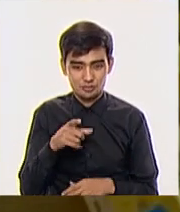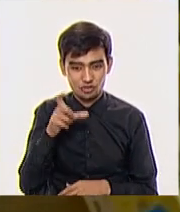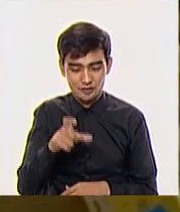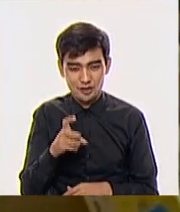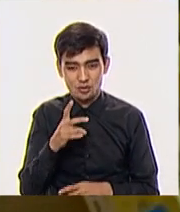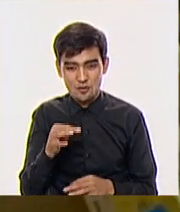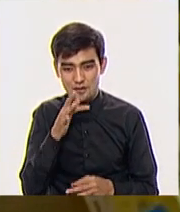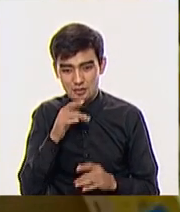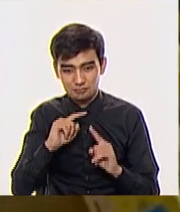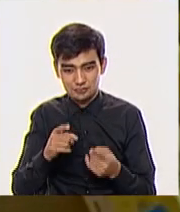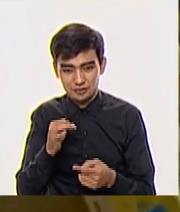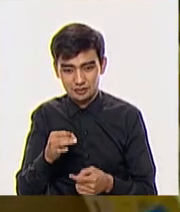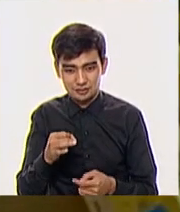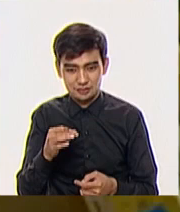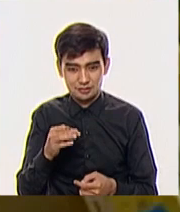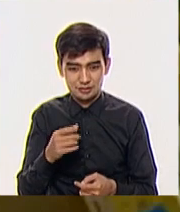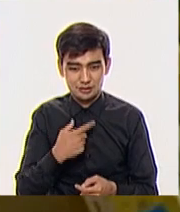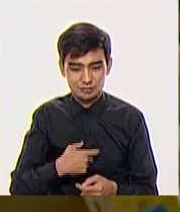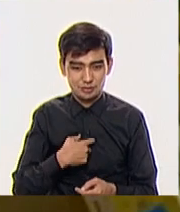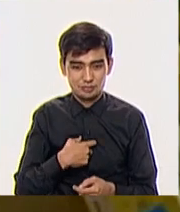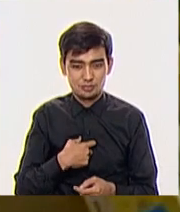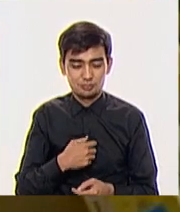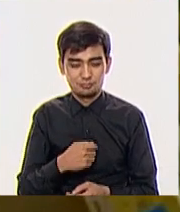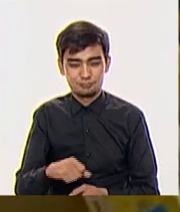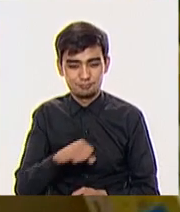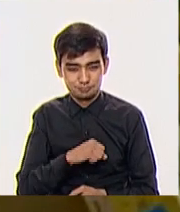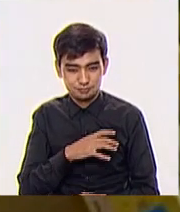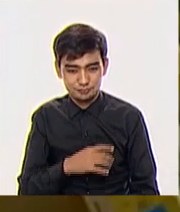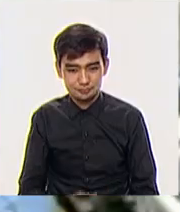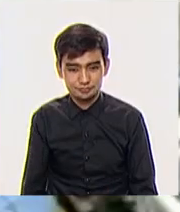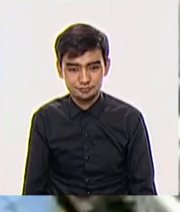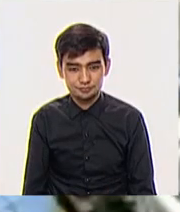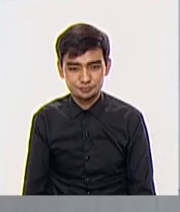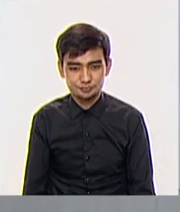выдвигал. Во время задержания он успел нанести себе ранение в область груди.